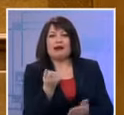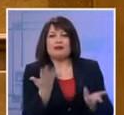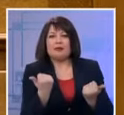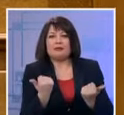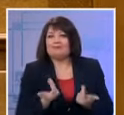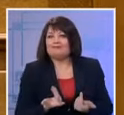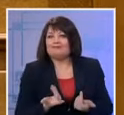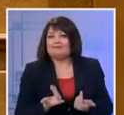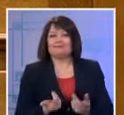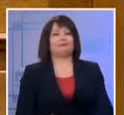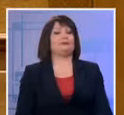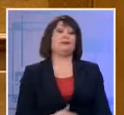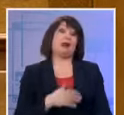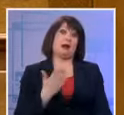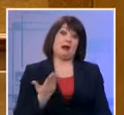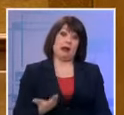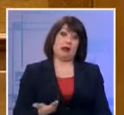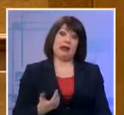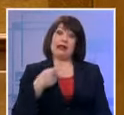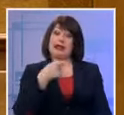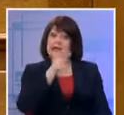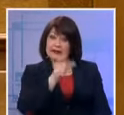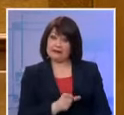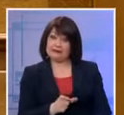Αλλά φτάσατε και σε σημείο